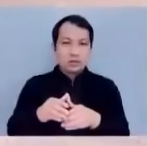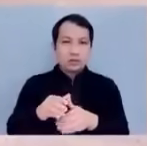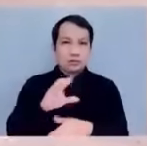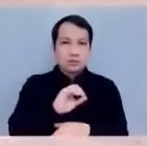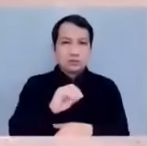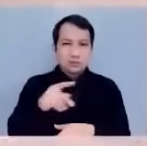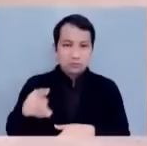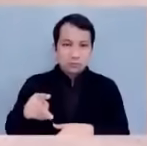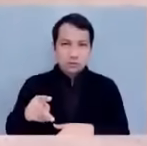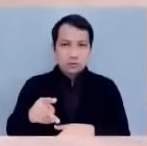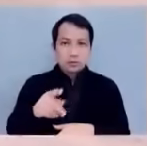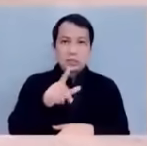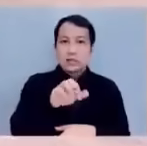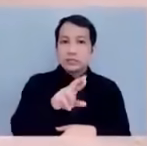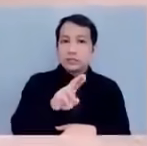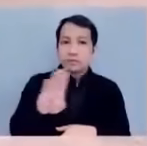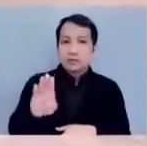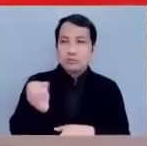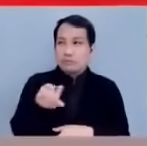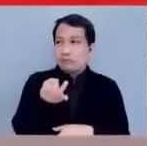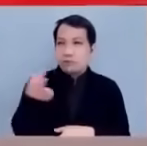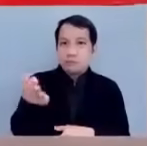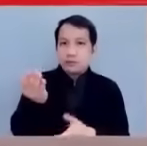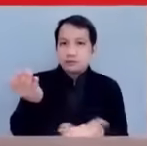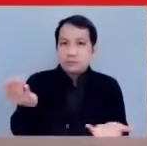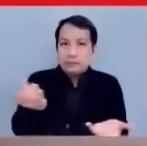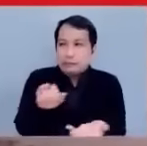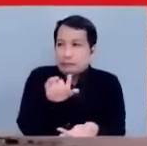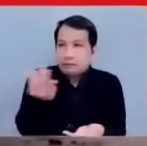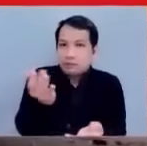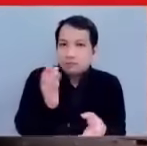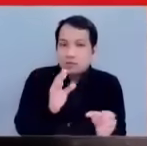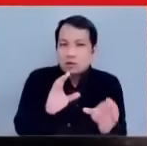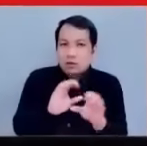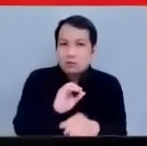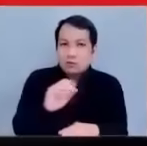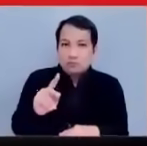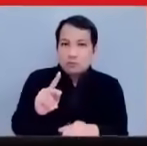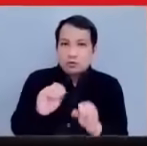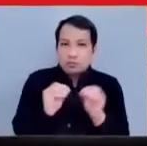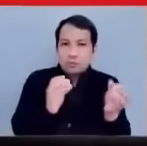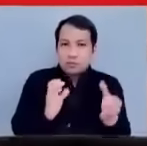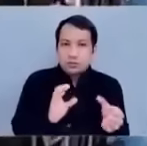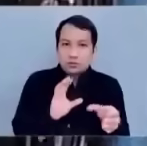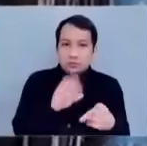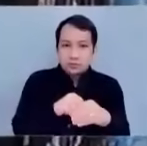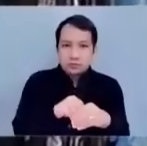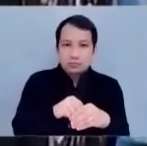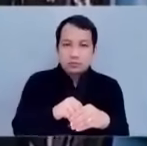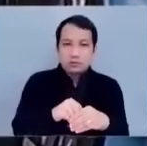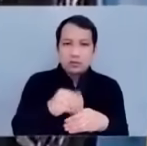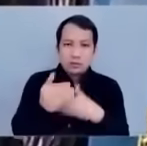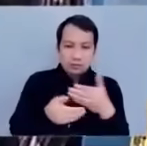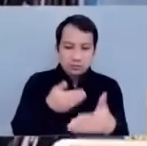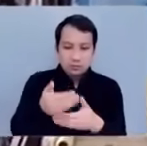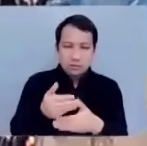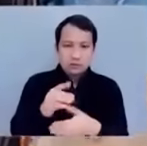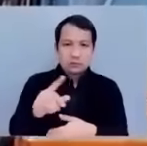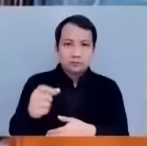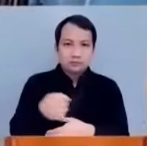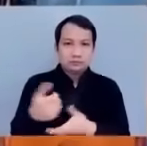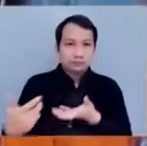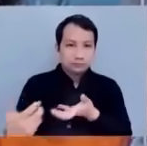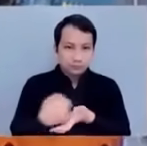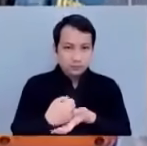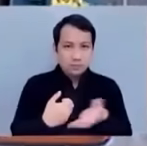kung ilan pang operator ang nadagdag sa mga sumali sa mga kooperatiba. Pinoproseso pa raw ng LTFRB ang mga datos base sa mga nakuha nitong